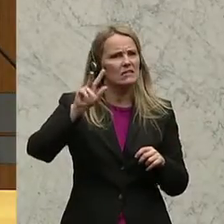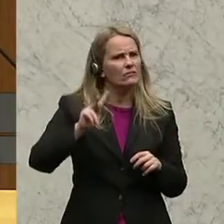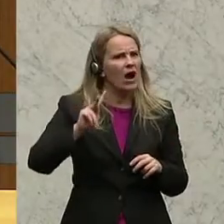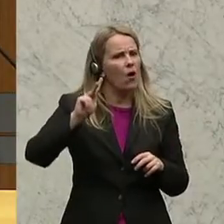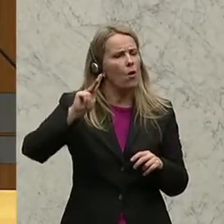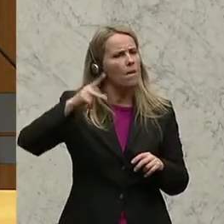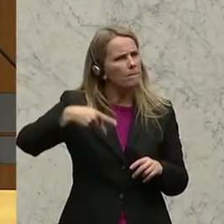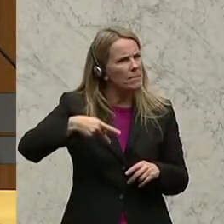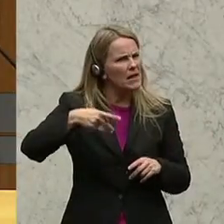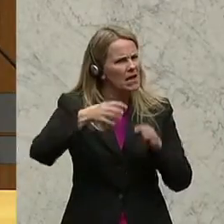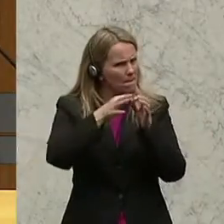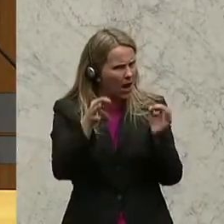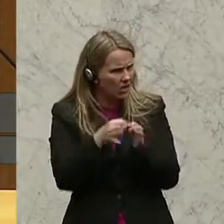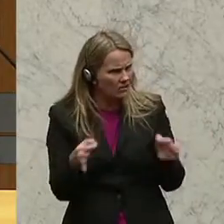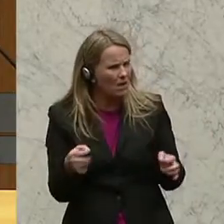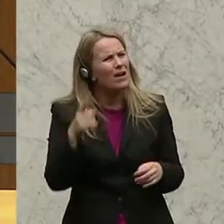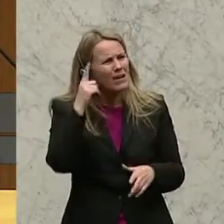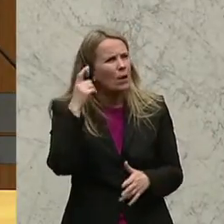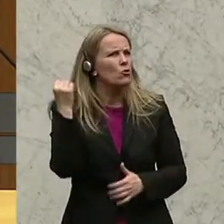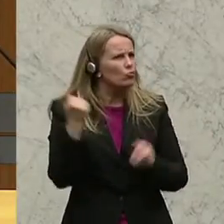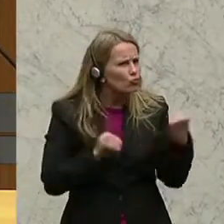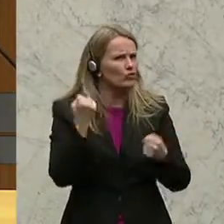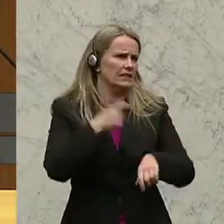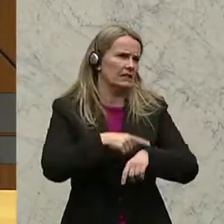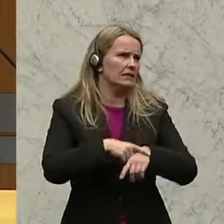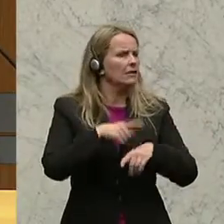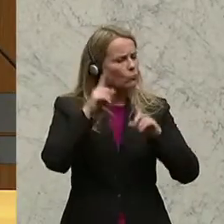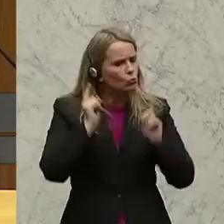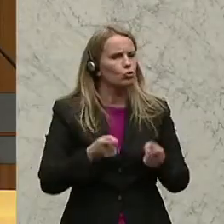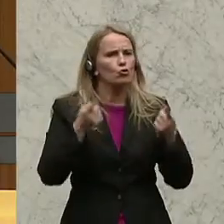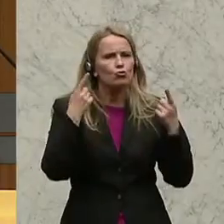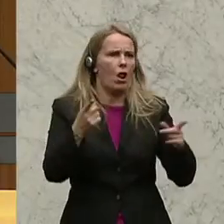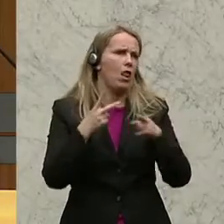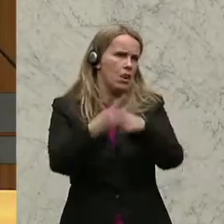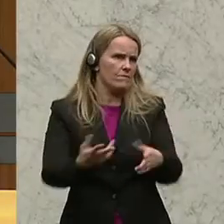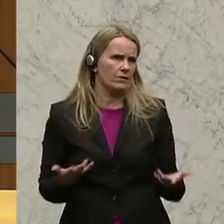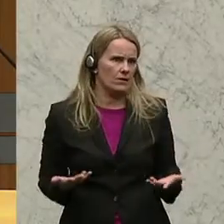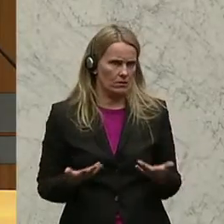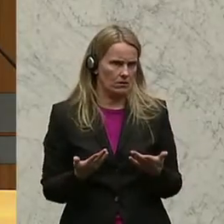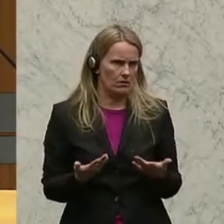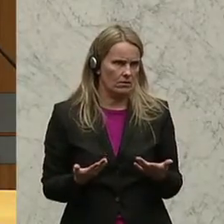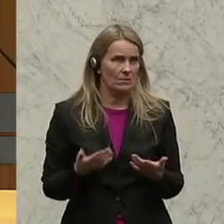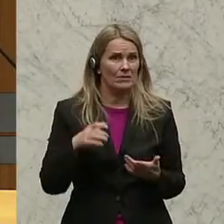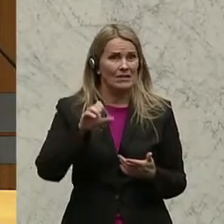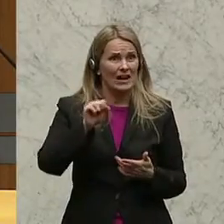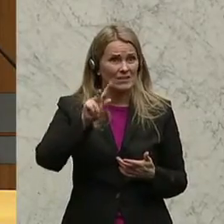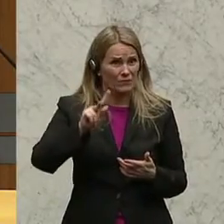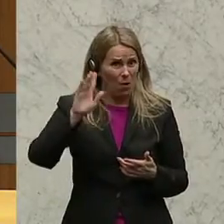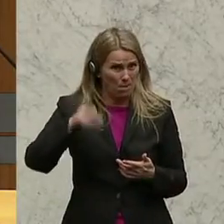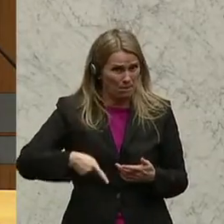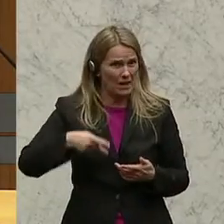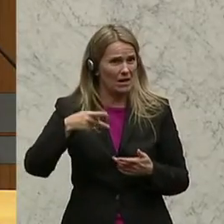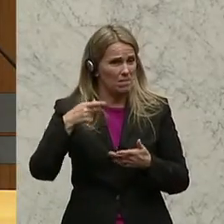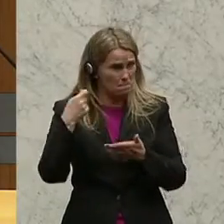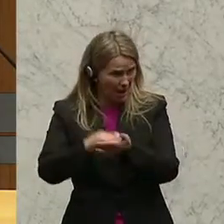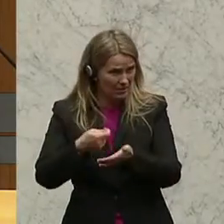SVP-Maßnahme eingehen. Ich glaube, in schwierigen Zeiten muss man einfach unbürokratisch helfen. Und was den SVP-Beitrag